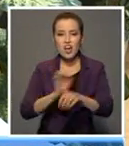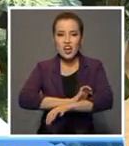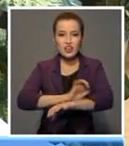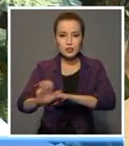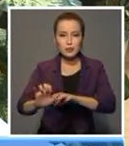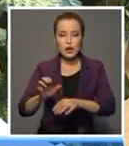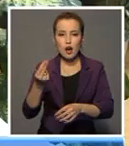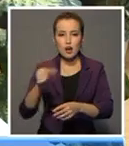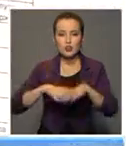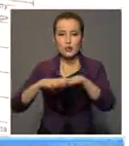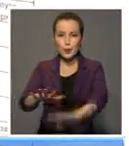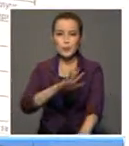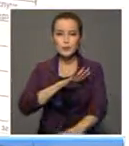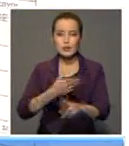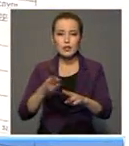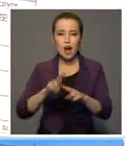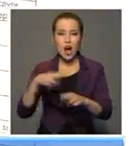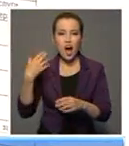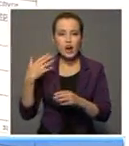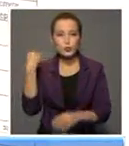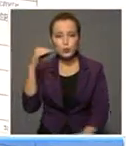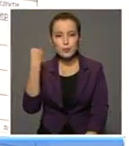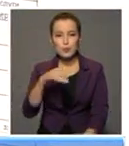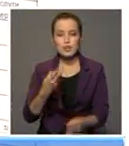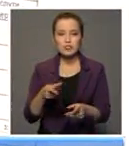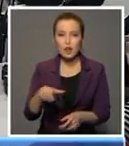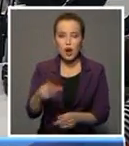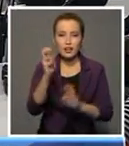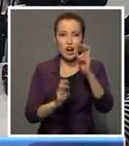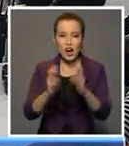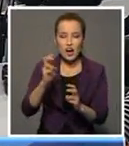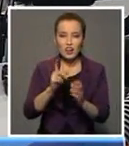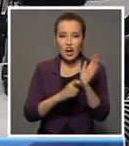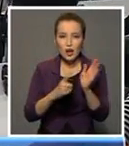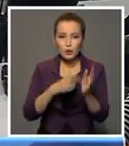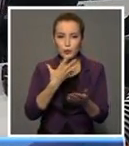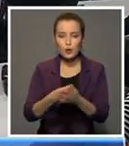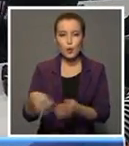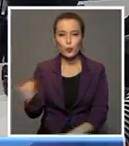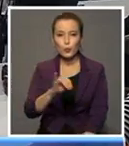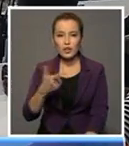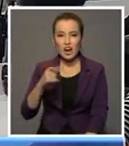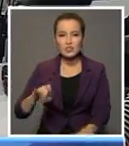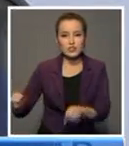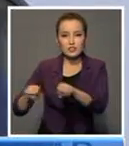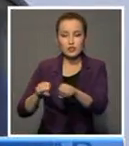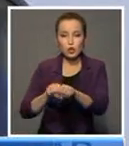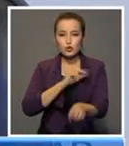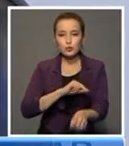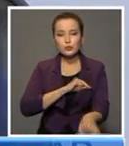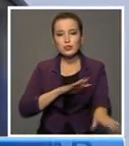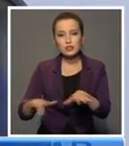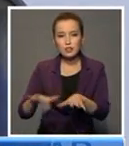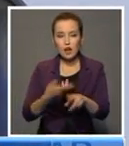операцияны қаржыландырған болатын. Сондай-ақ Ақтөбе рельс зауыты, Қарағанды жылу электр станциясы және оңтүстік өңірлердегі газ тарату желілерін жаңғырту жұмыстарына